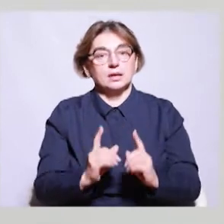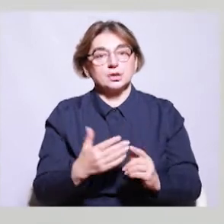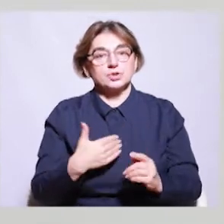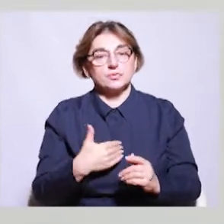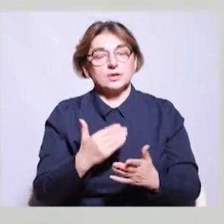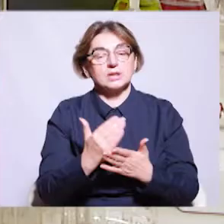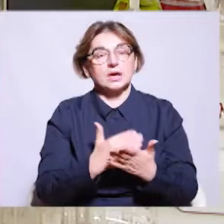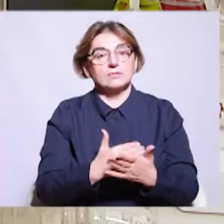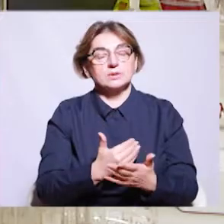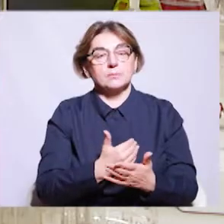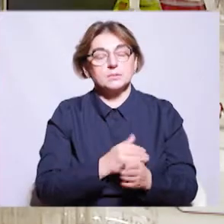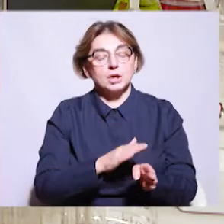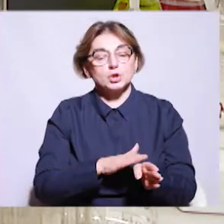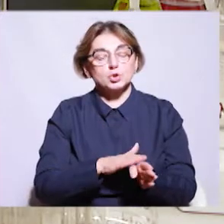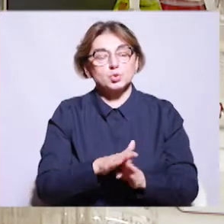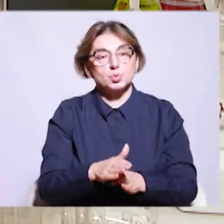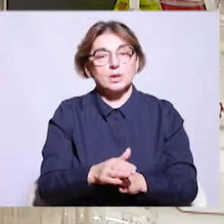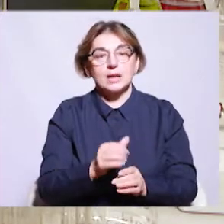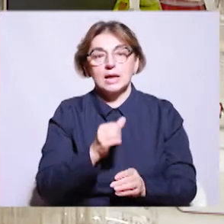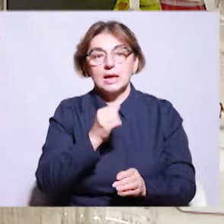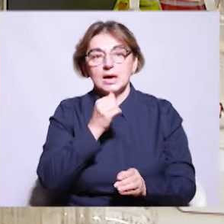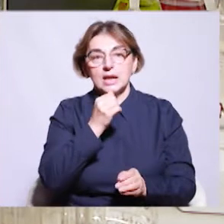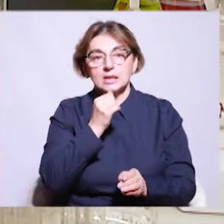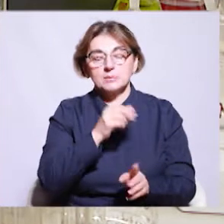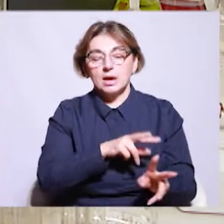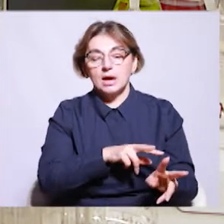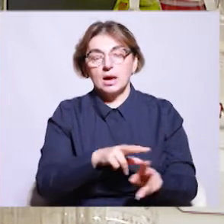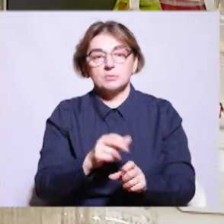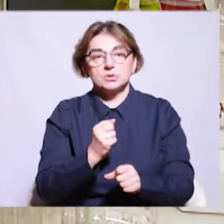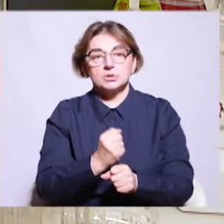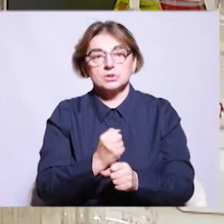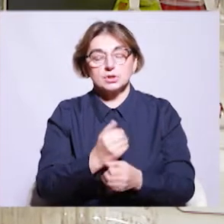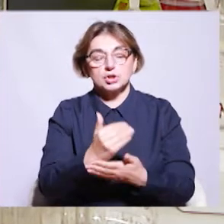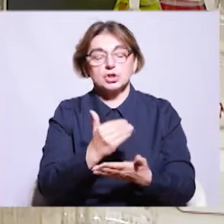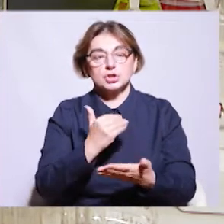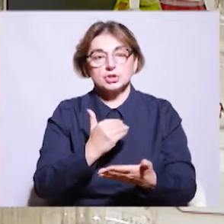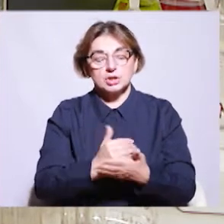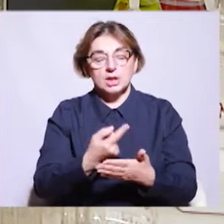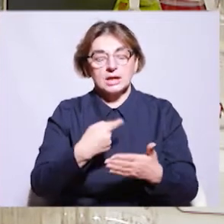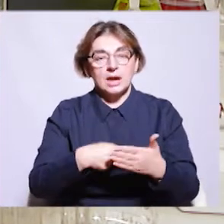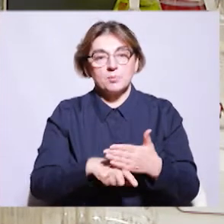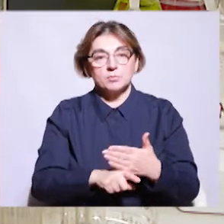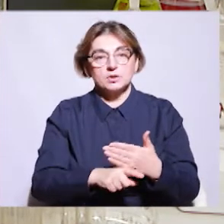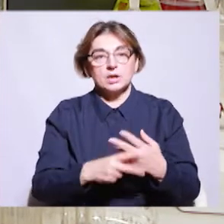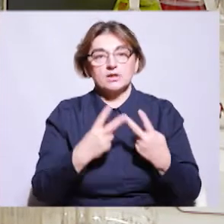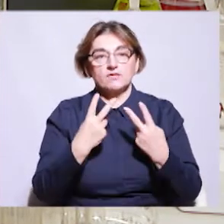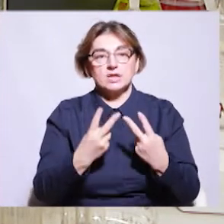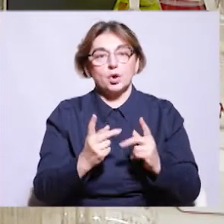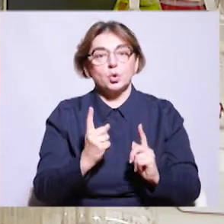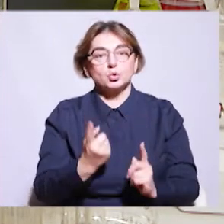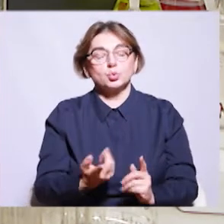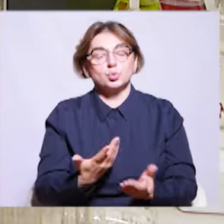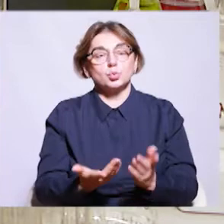გაკვეთილი მინდა სრულად ექსპერიმენტულად წარიმართოს და ექსპერიმენტების შედეგებიდან გამომდინარე განვიხილოთ, თუ რა